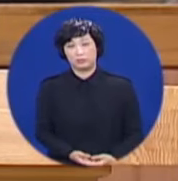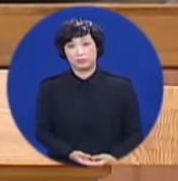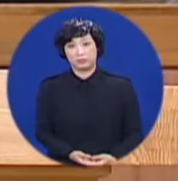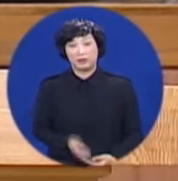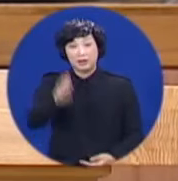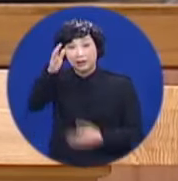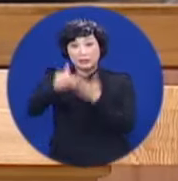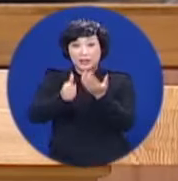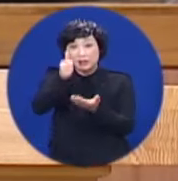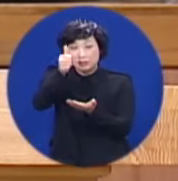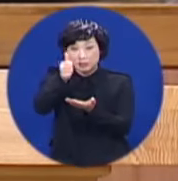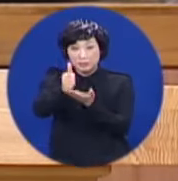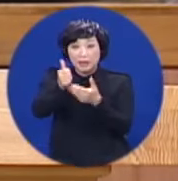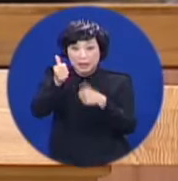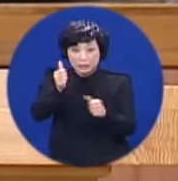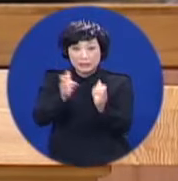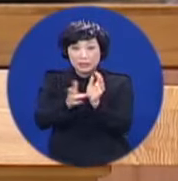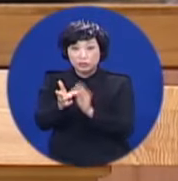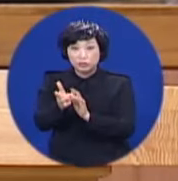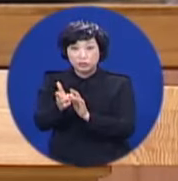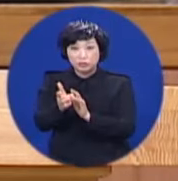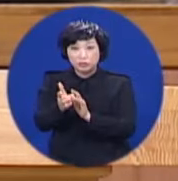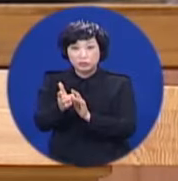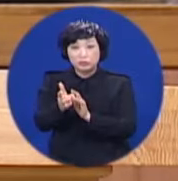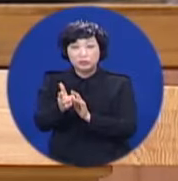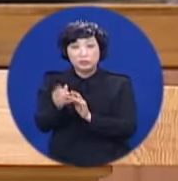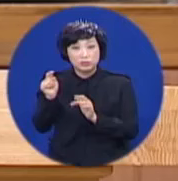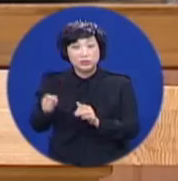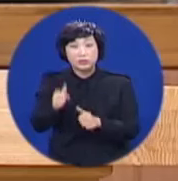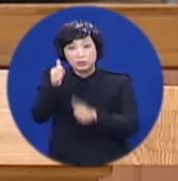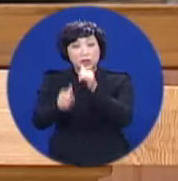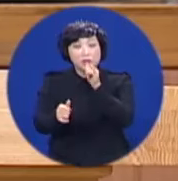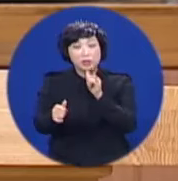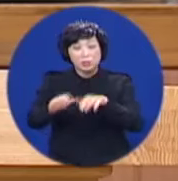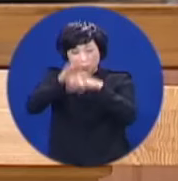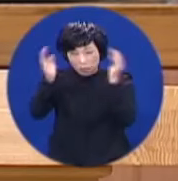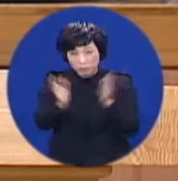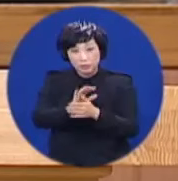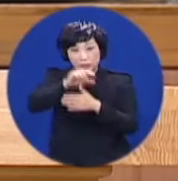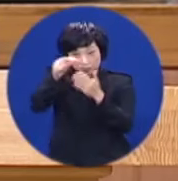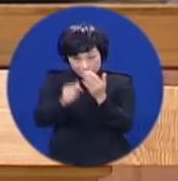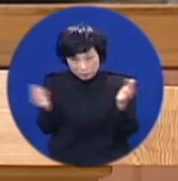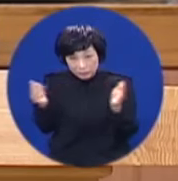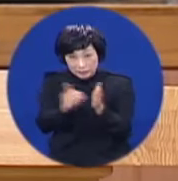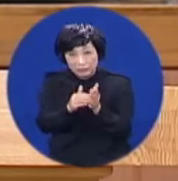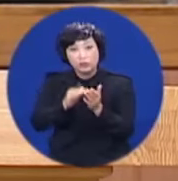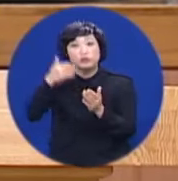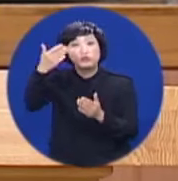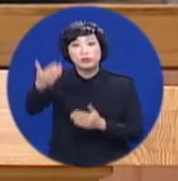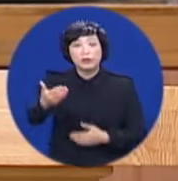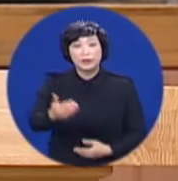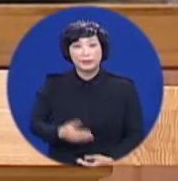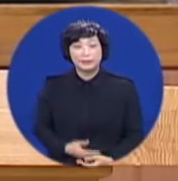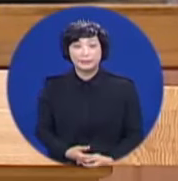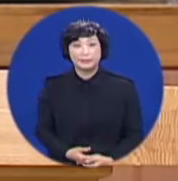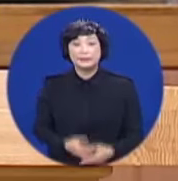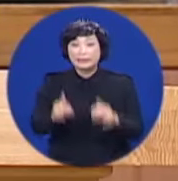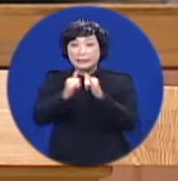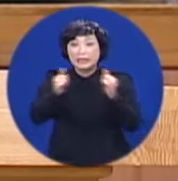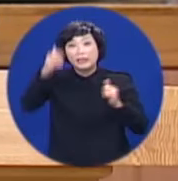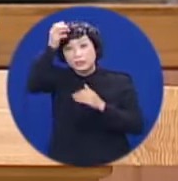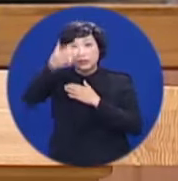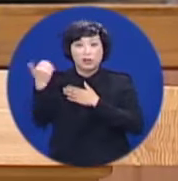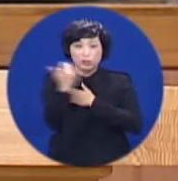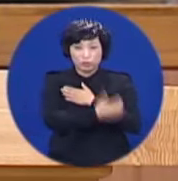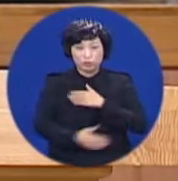하나님은 아들 예수를 보내서 이 과정을 마친 다음에 인간의